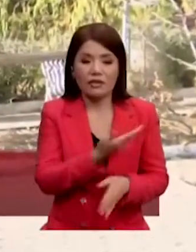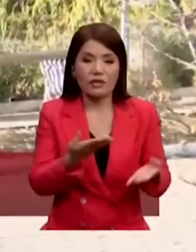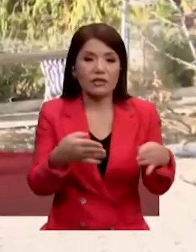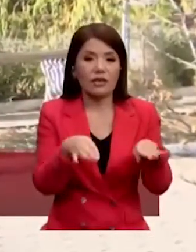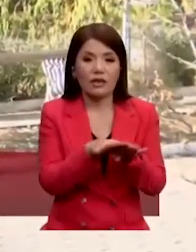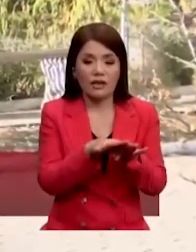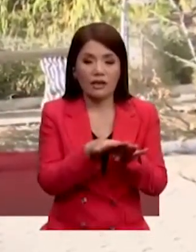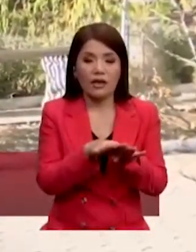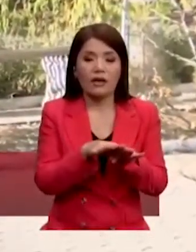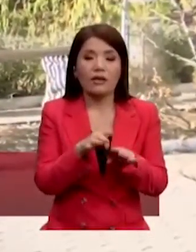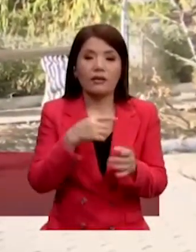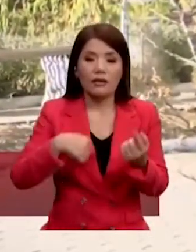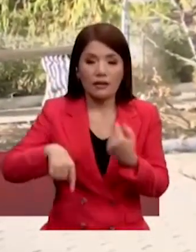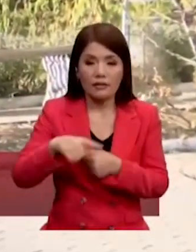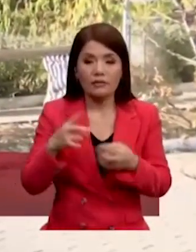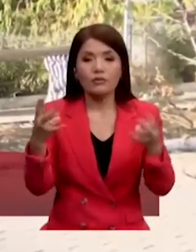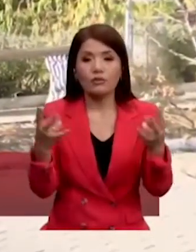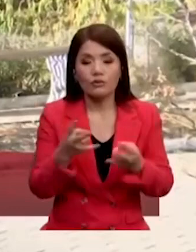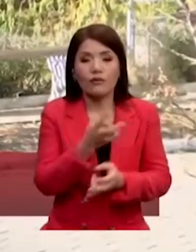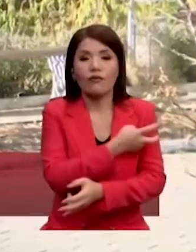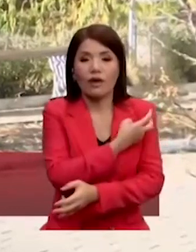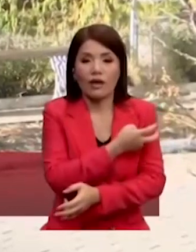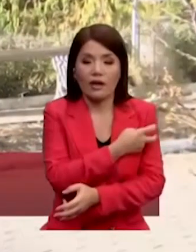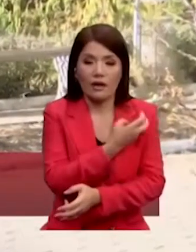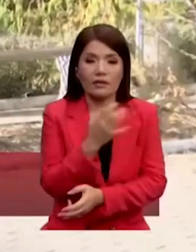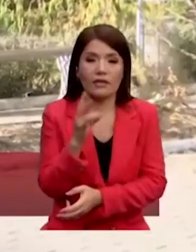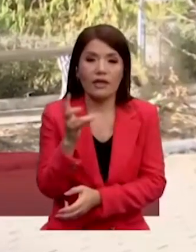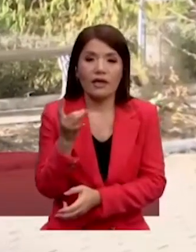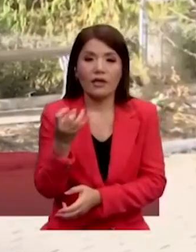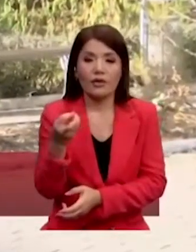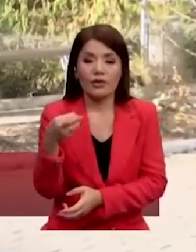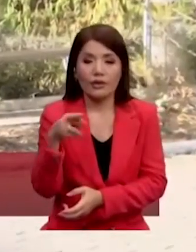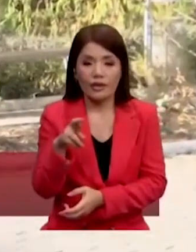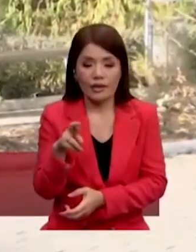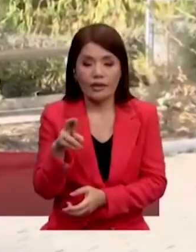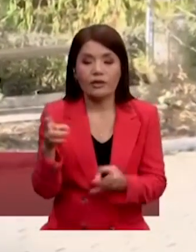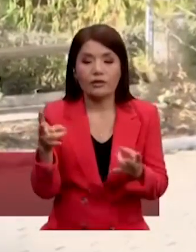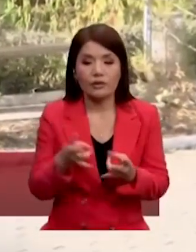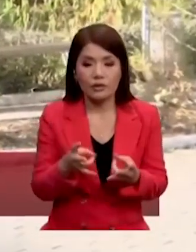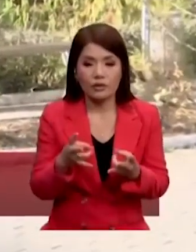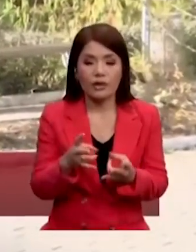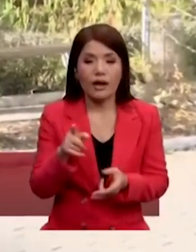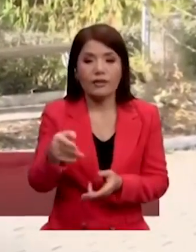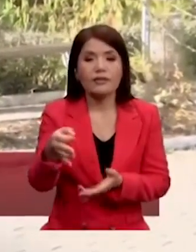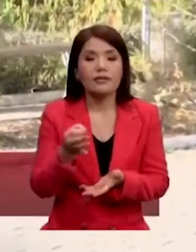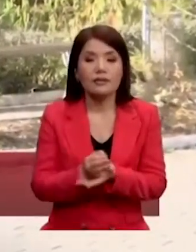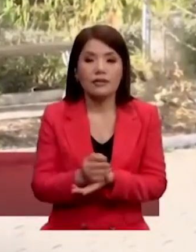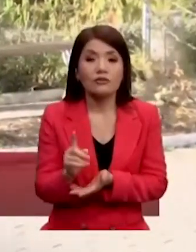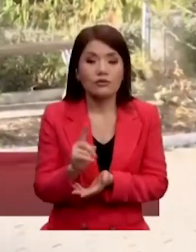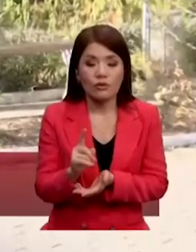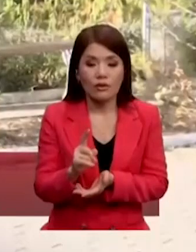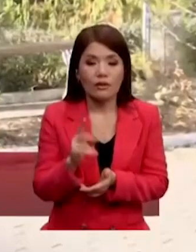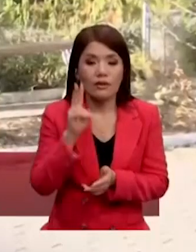Вот нейрохирургия нужен бізге қалаққа, понимаете, қалаққа нейрохирургия жоқ бізде. Ол не айтады?